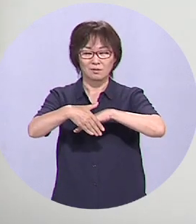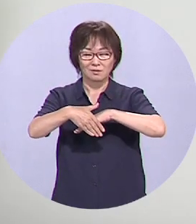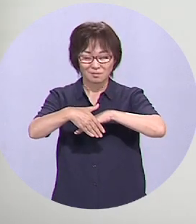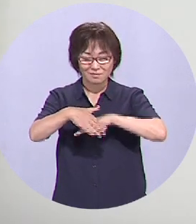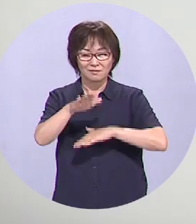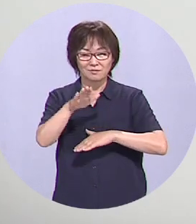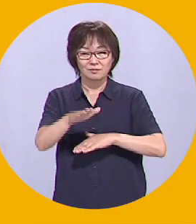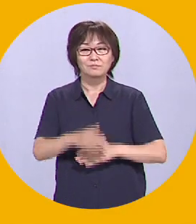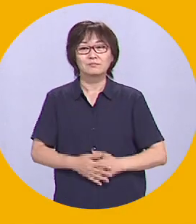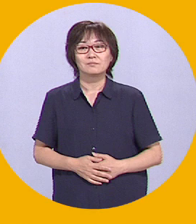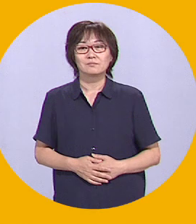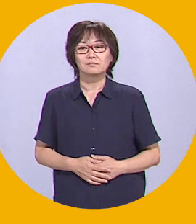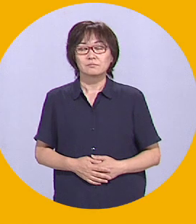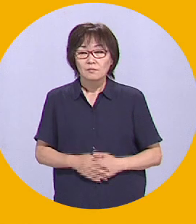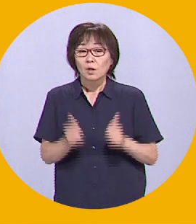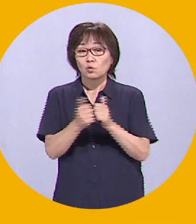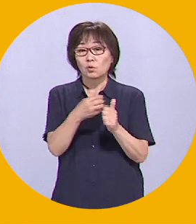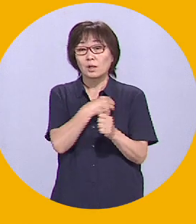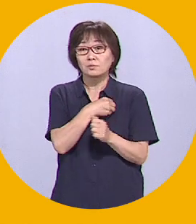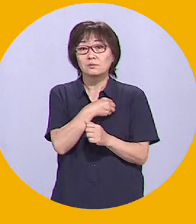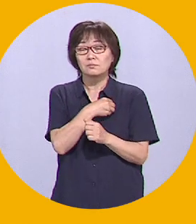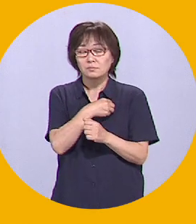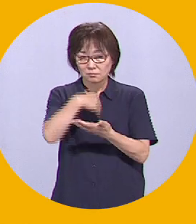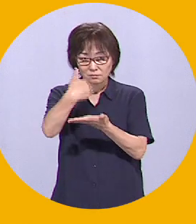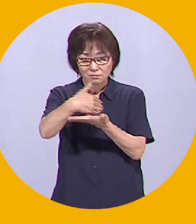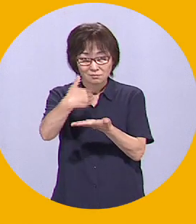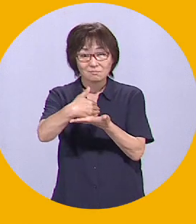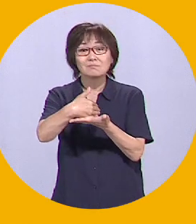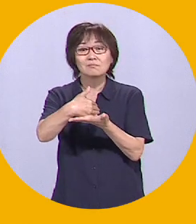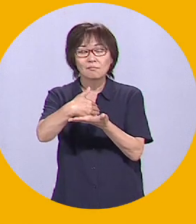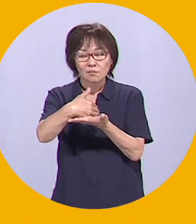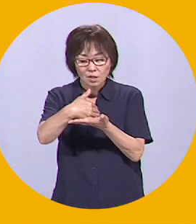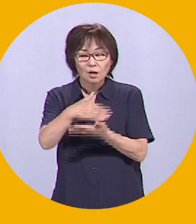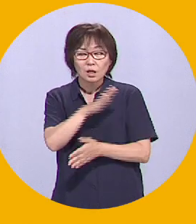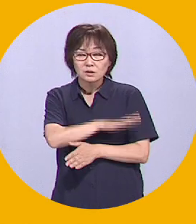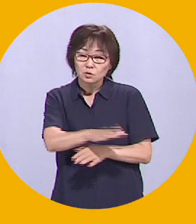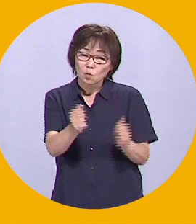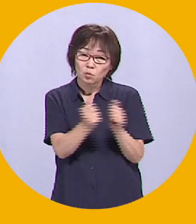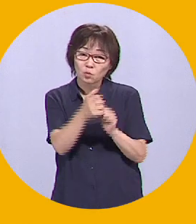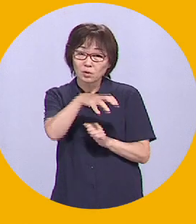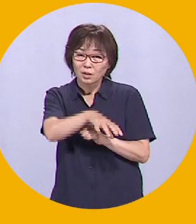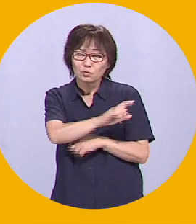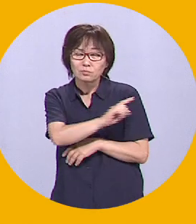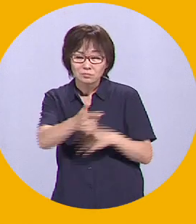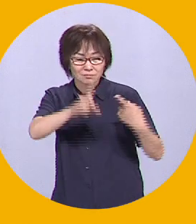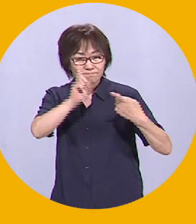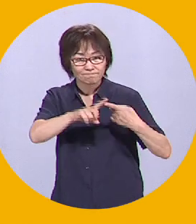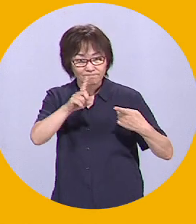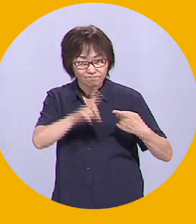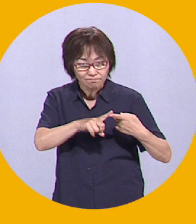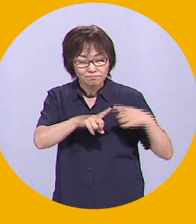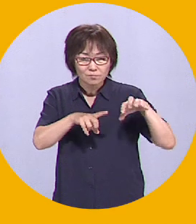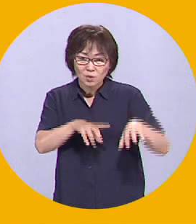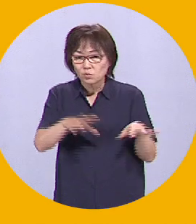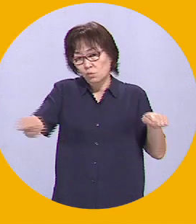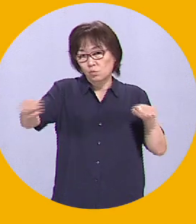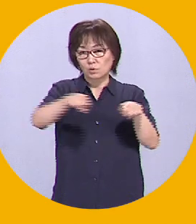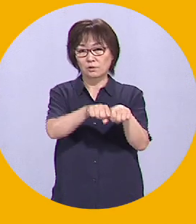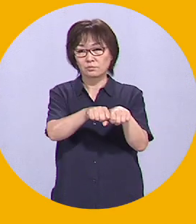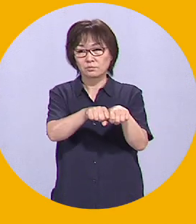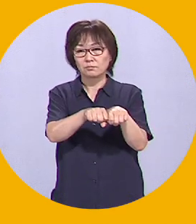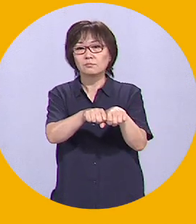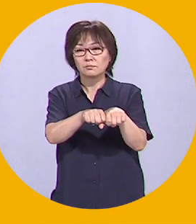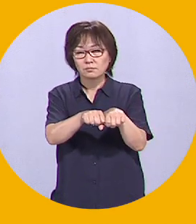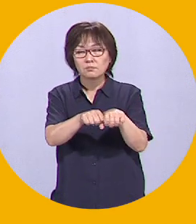窓口です。相談員がお話を伺い、はい、児童相談所などの適切な機関へおつなぎします。も